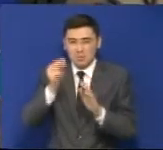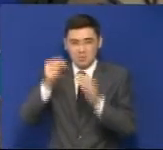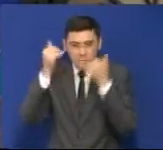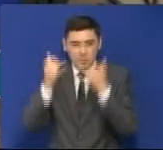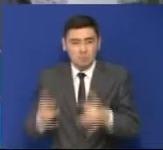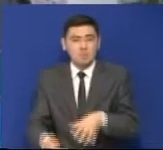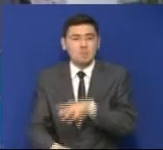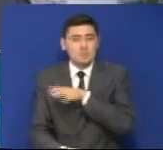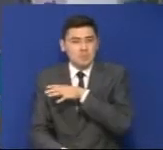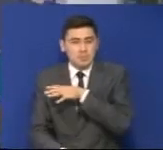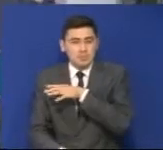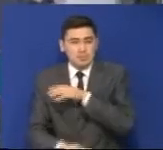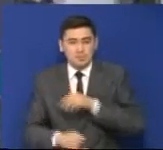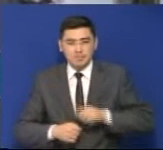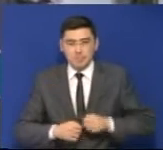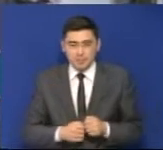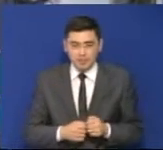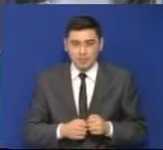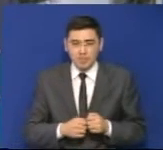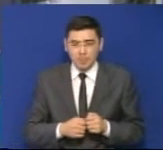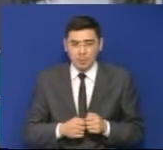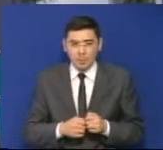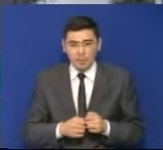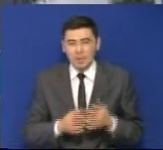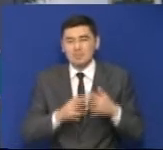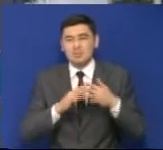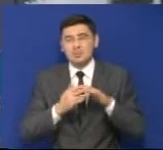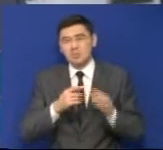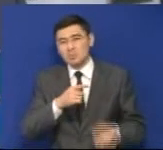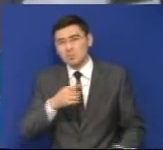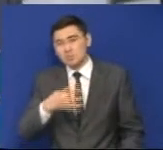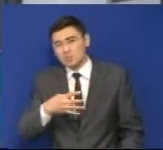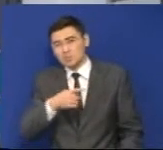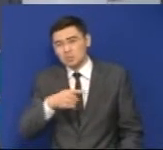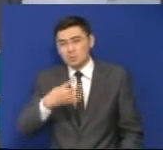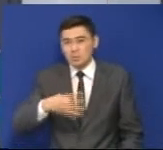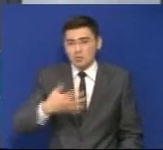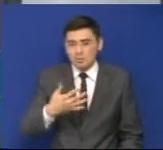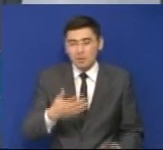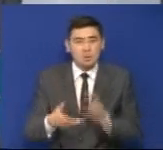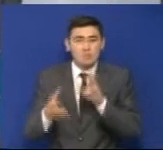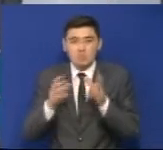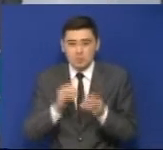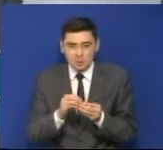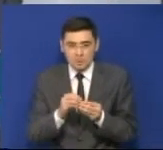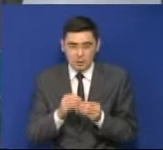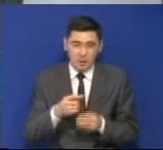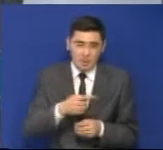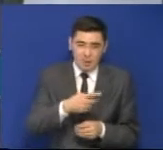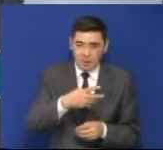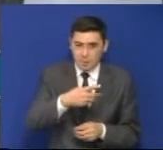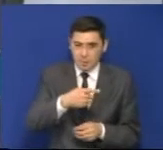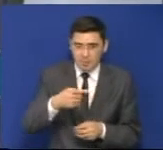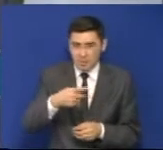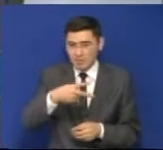бөлінген. Қыс мезгілінде ауылда 40-45 градус аяз болғандықтан, бірінші екінші этажда ауа температурасы 10-15 болғанда, үшінші